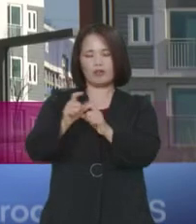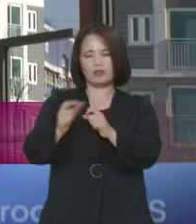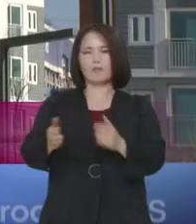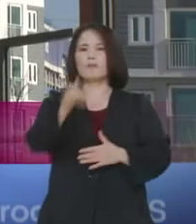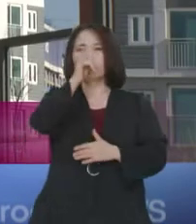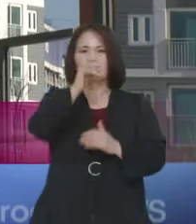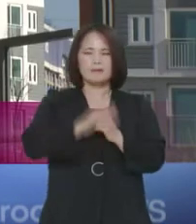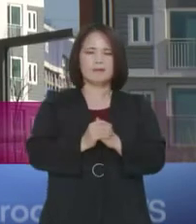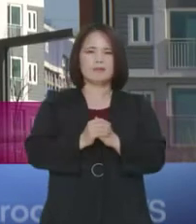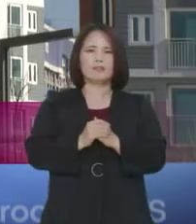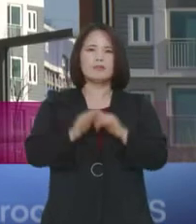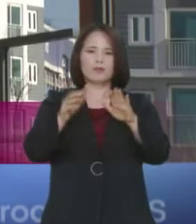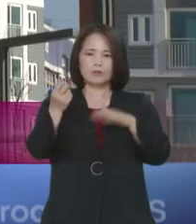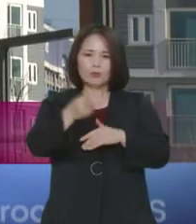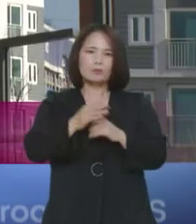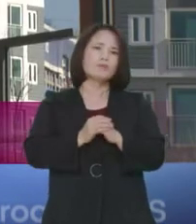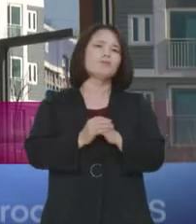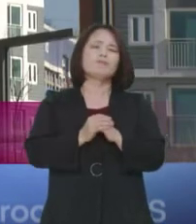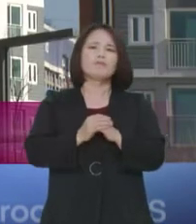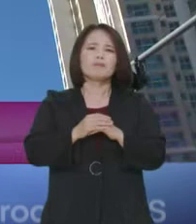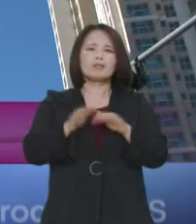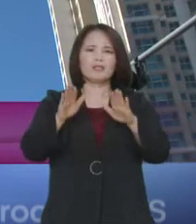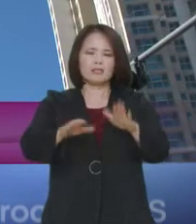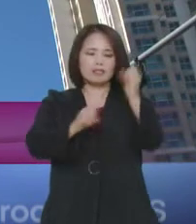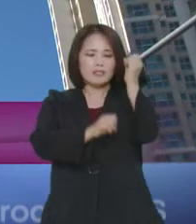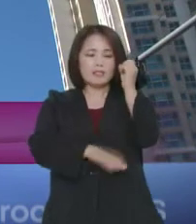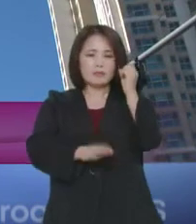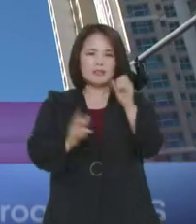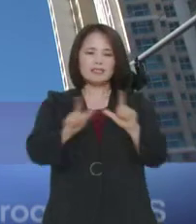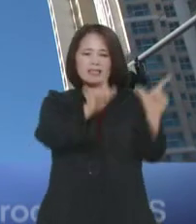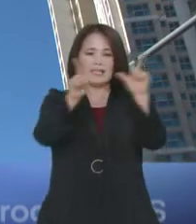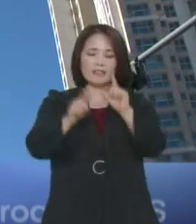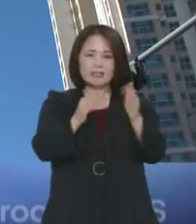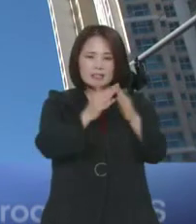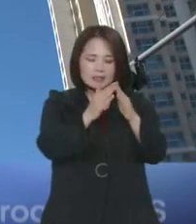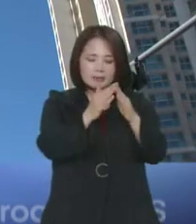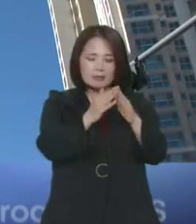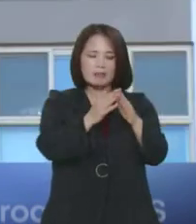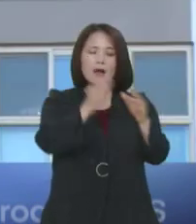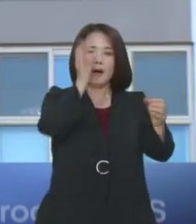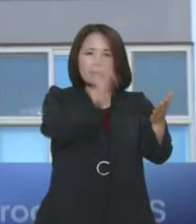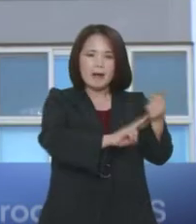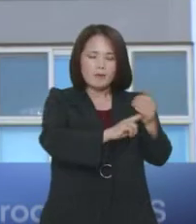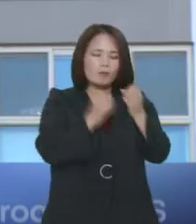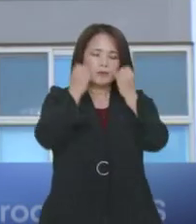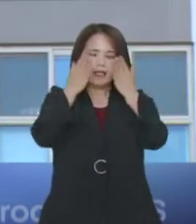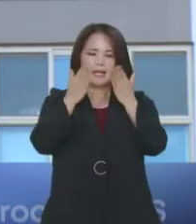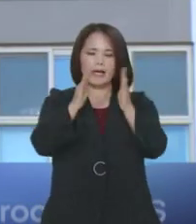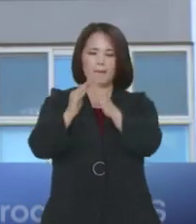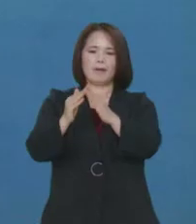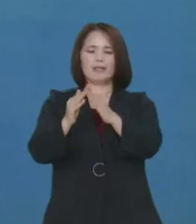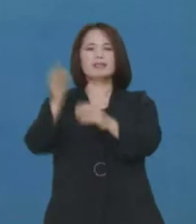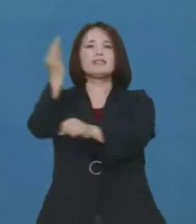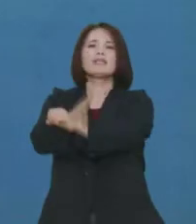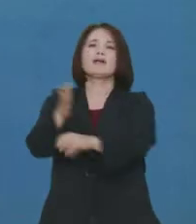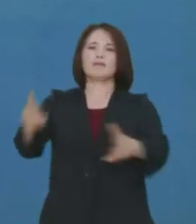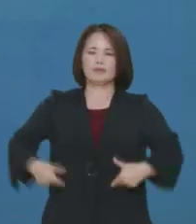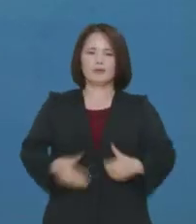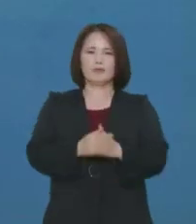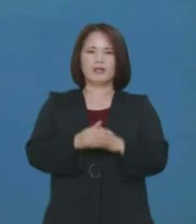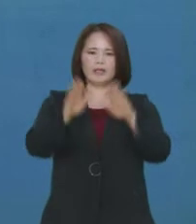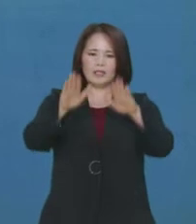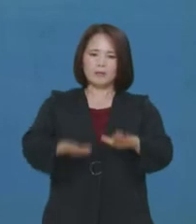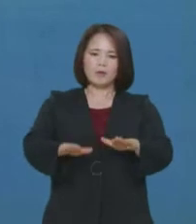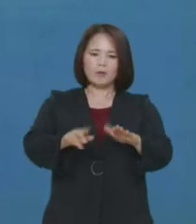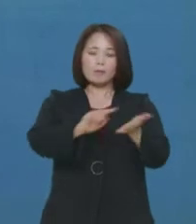받으면 이전 이내에 지원에 사시던 축 책을 하시고 새로운 주택의 전 입하 셔야 합니다 4 이번 부동산